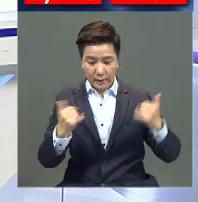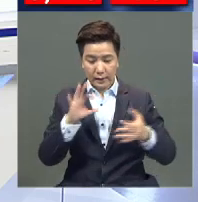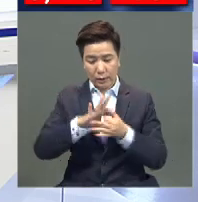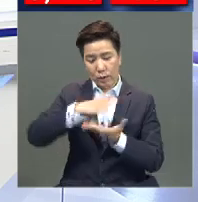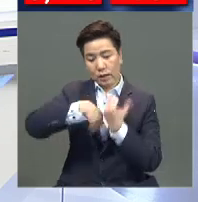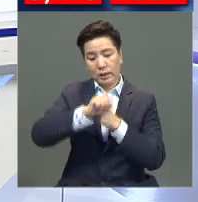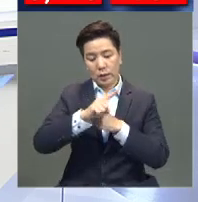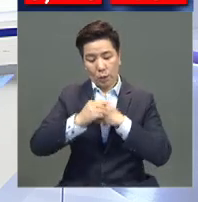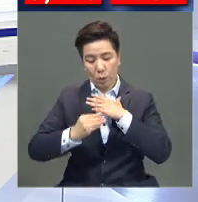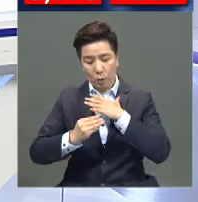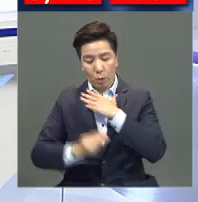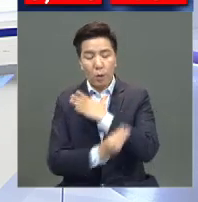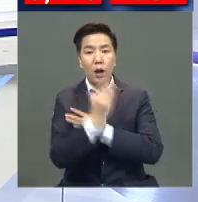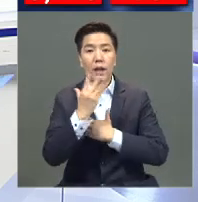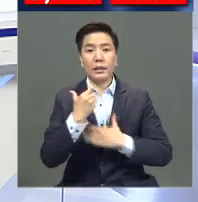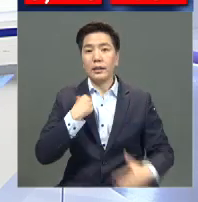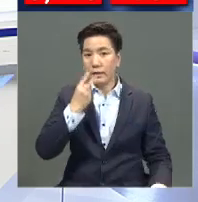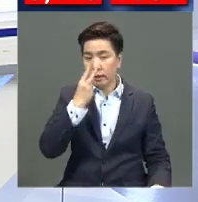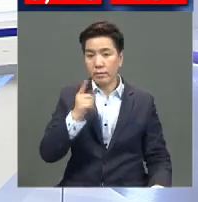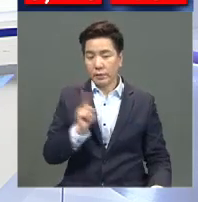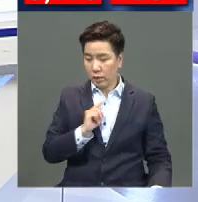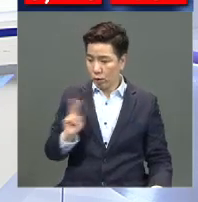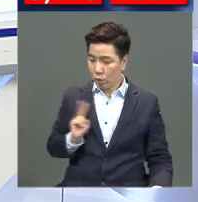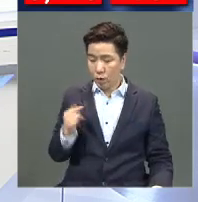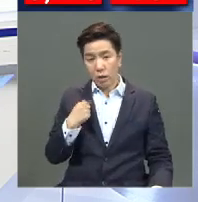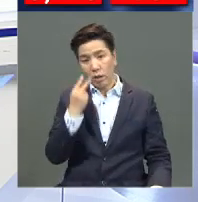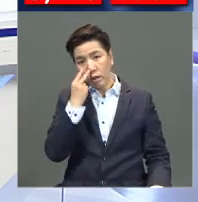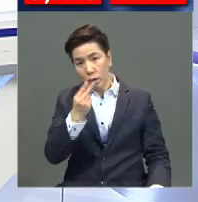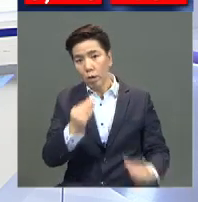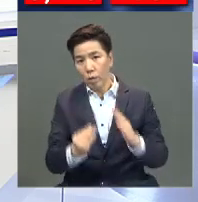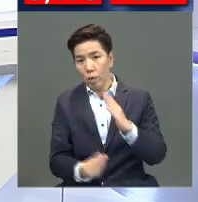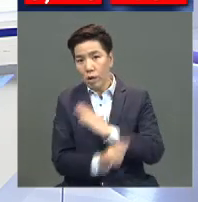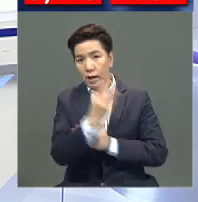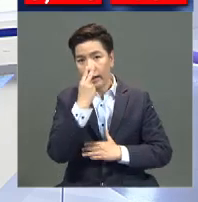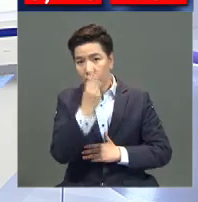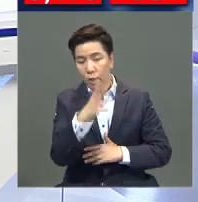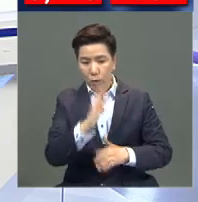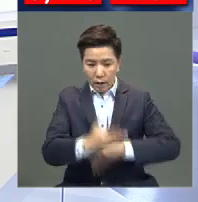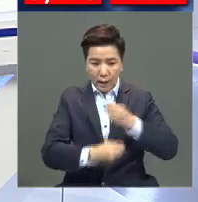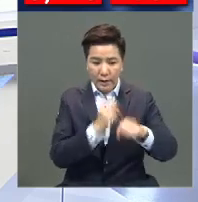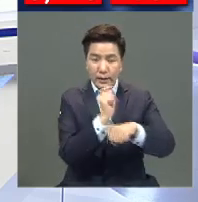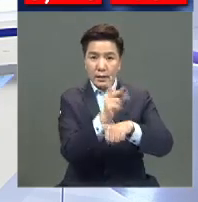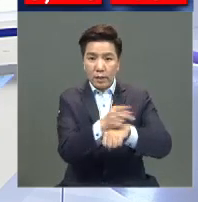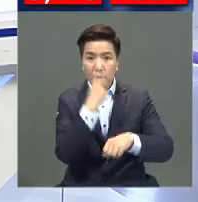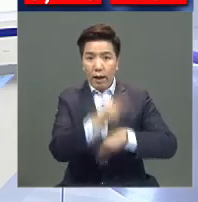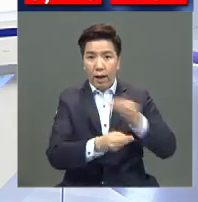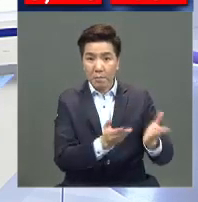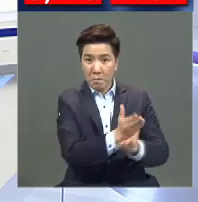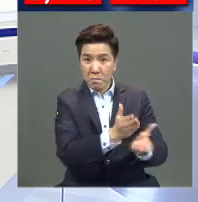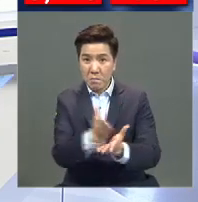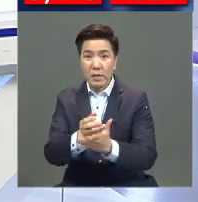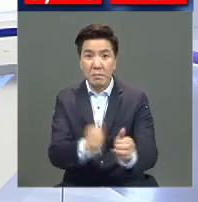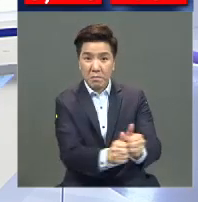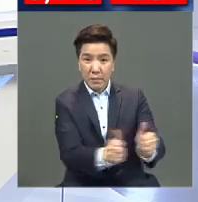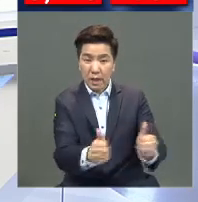ศรษฐกิจโอกาสให้เราเนี่ยเห็นโอกาสไอ้อย่างเราสองคนบางทีเรามองว่าเราเห็นโอกาสแล้วล่ะคนที่ขายของออนไลน์ขายของต่างๆเขาสามารถทำ